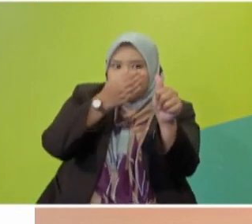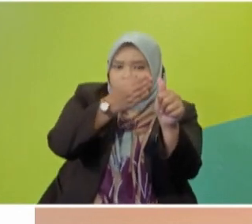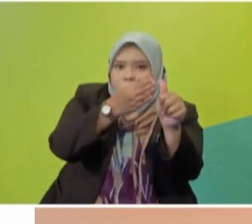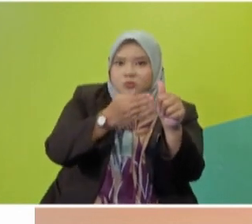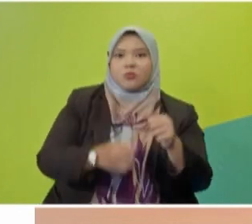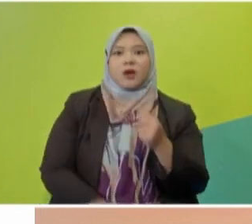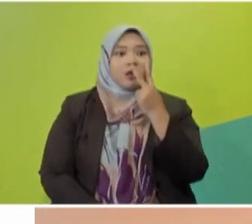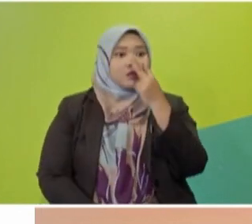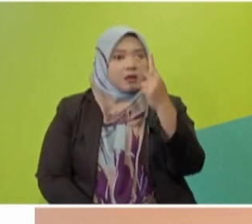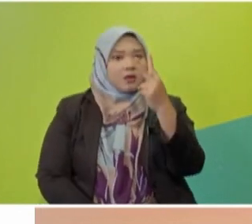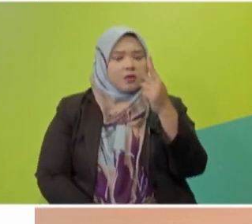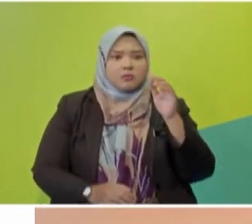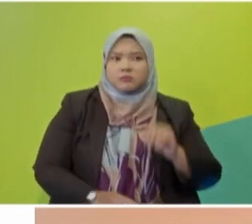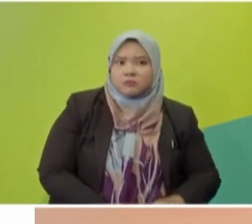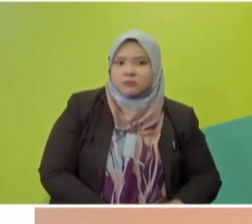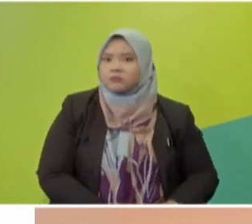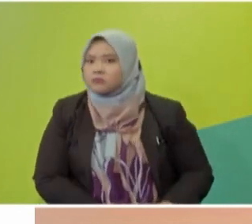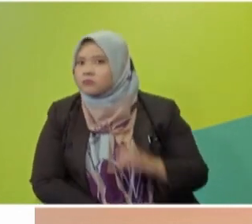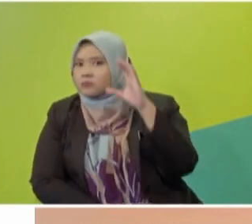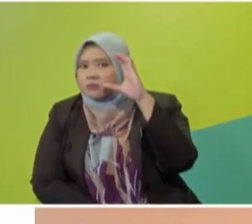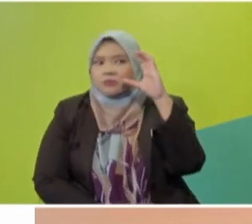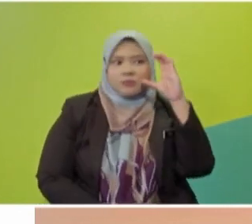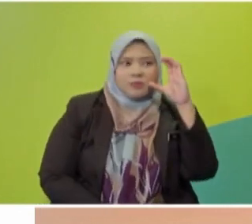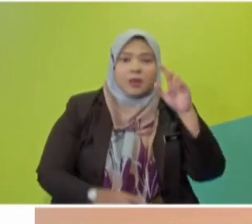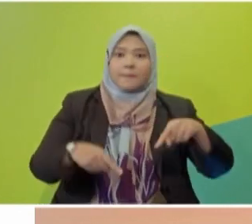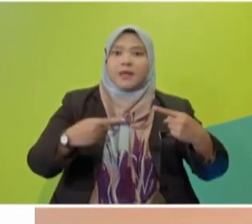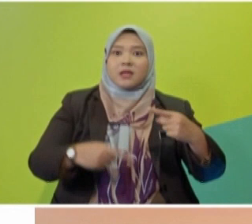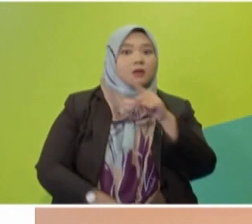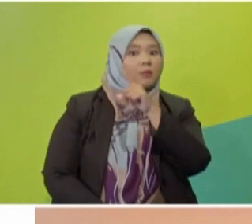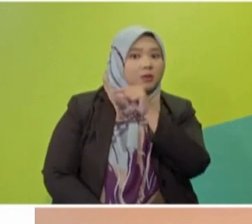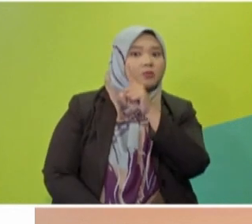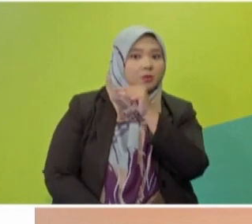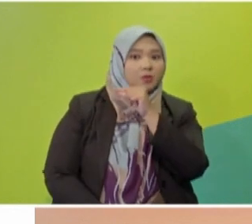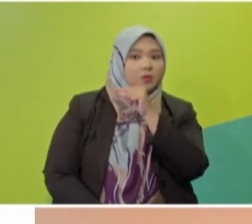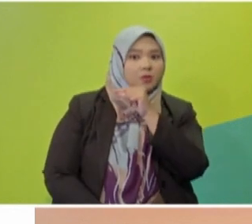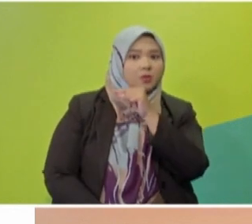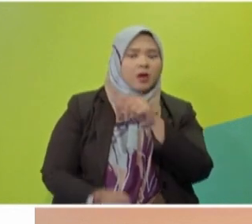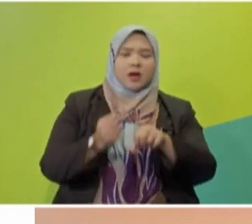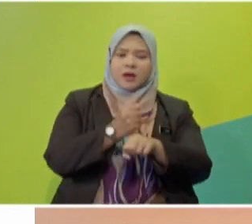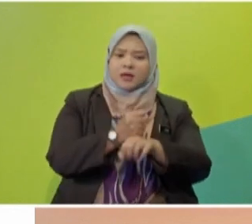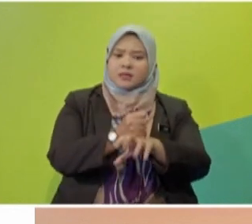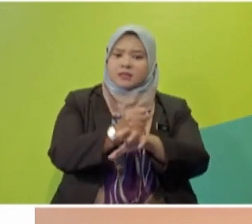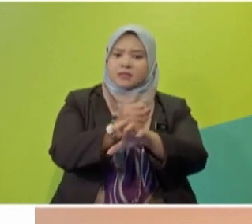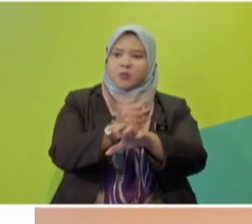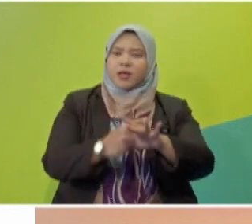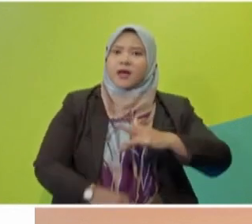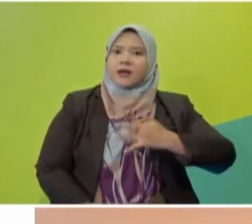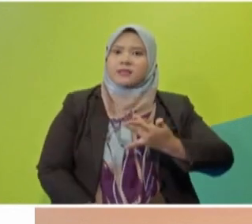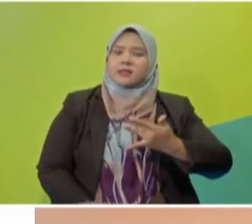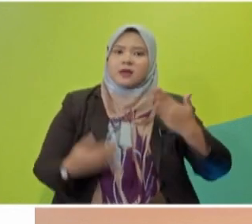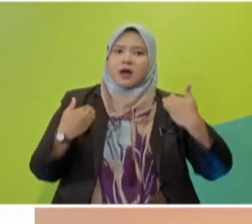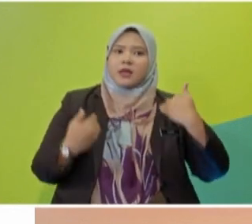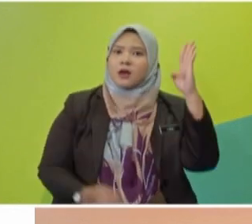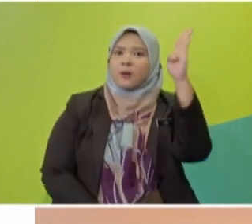menghendap-hendap mendekati burung merpati itu. Semut menyedari bahawa ada bahaya yang